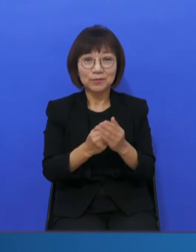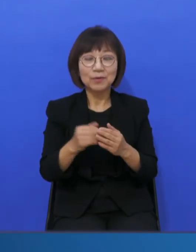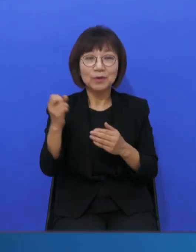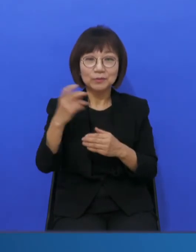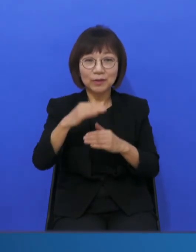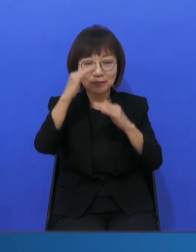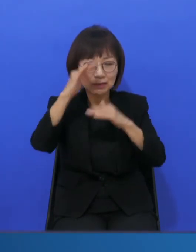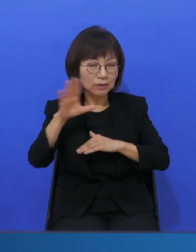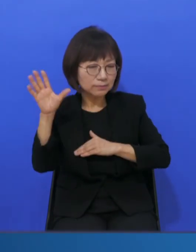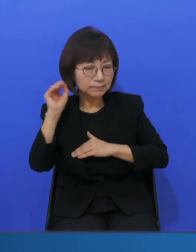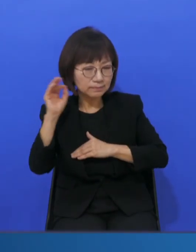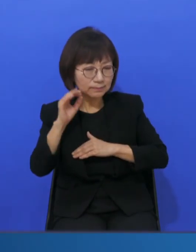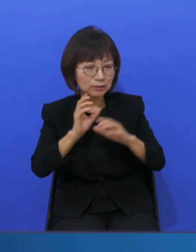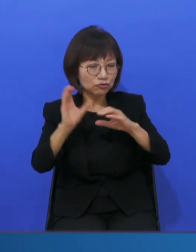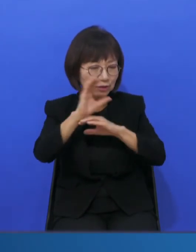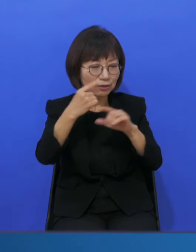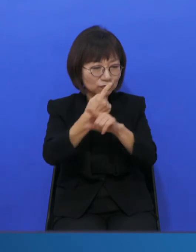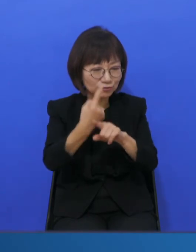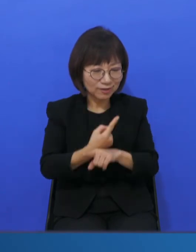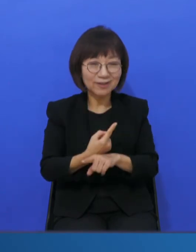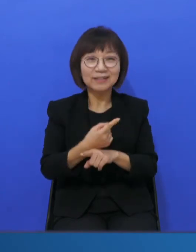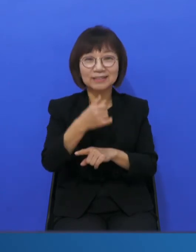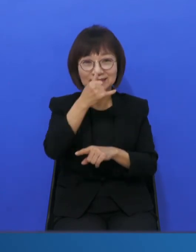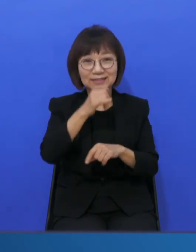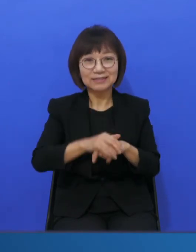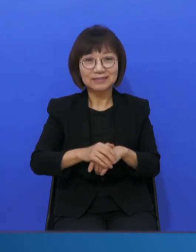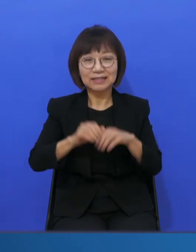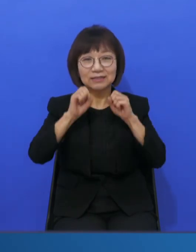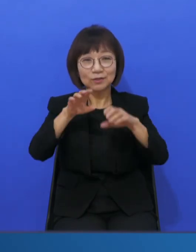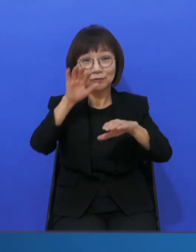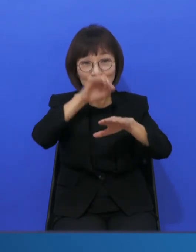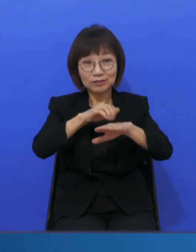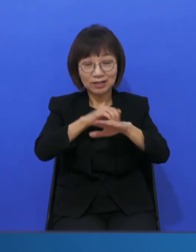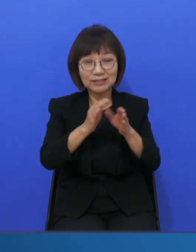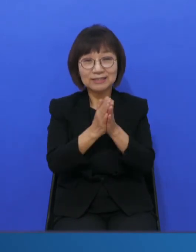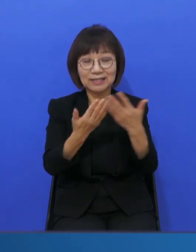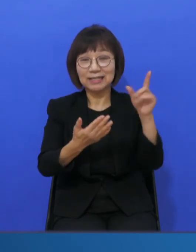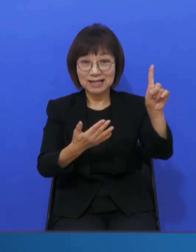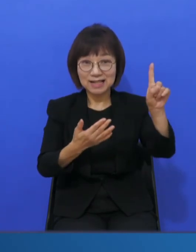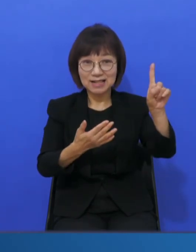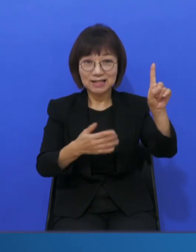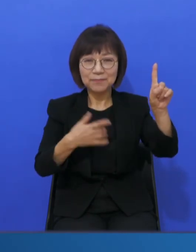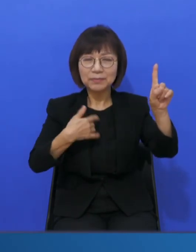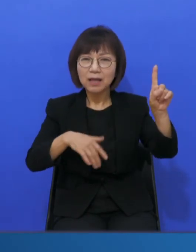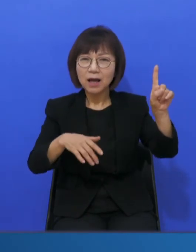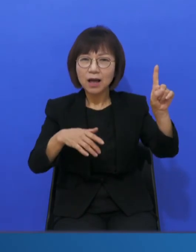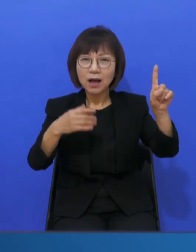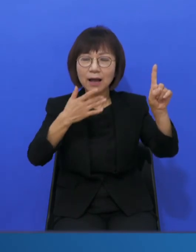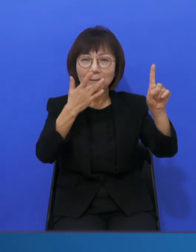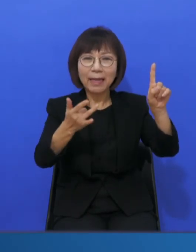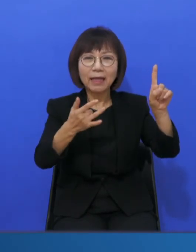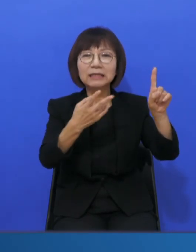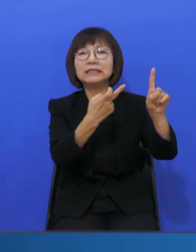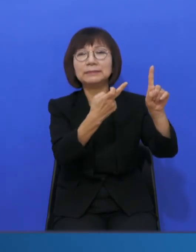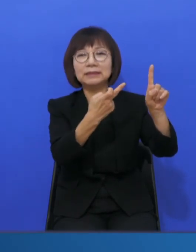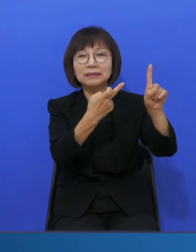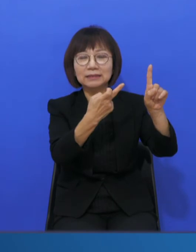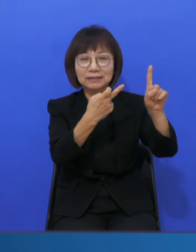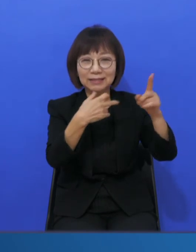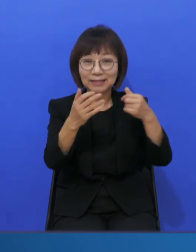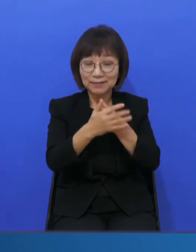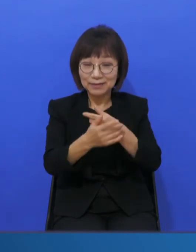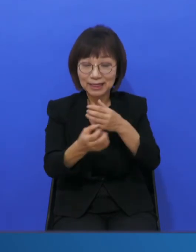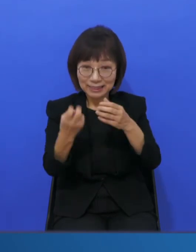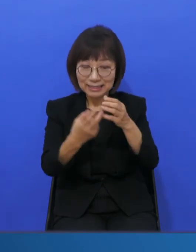내용을 추가하거나 수정했습니다. 전도훈련 교재 1단계는 누락된 12과와 바뀐 순서를 초판대로